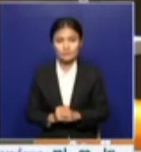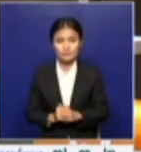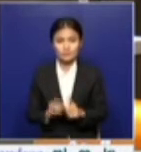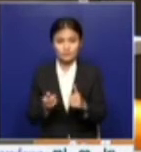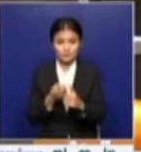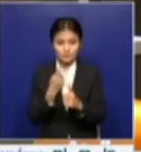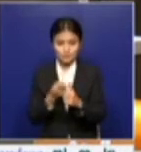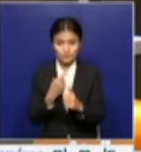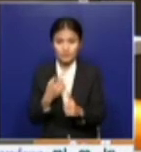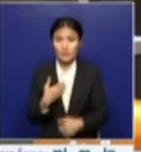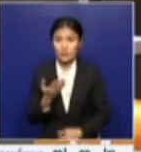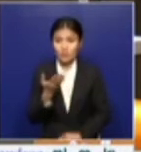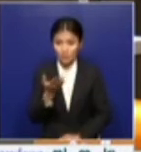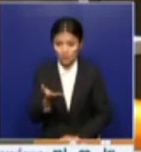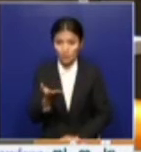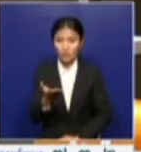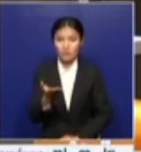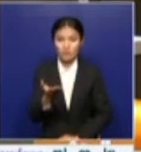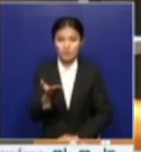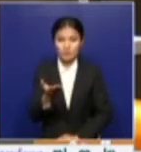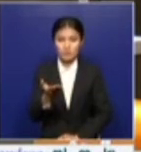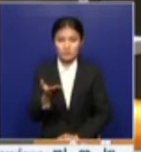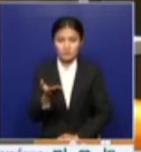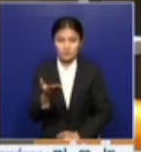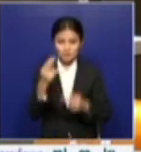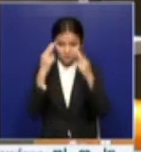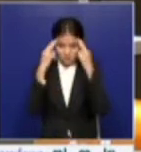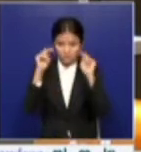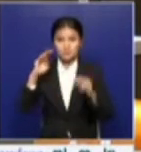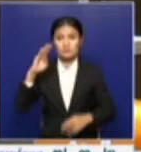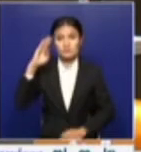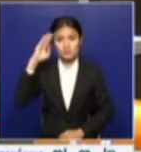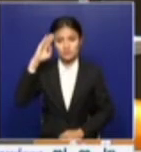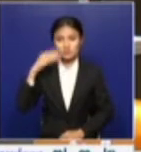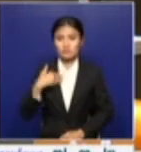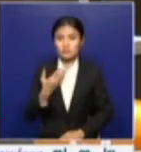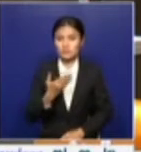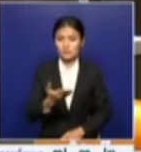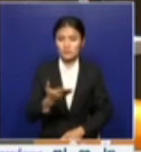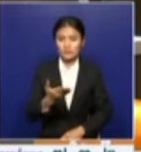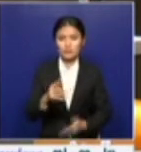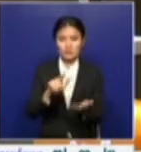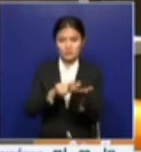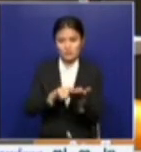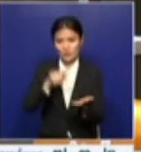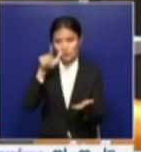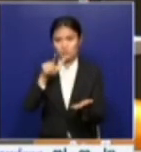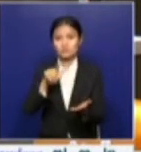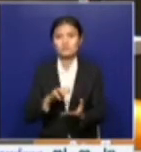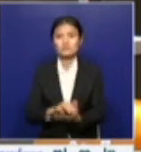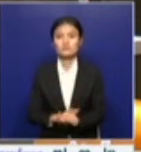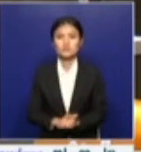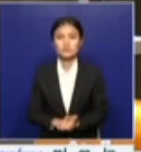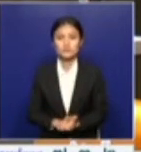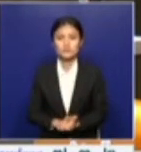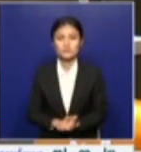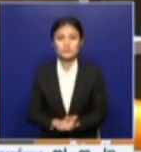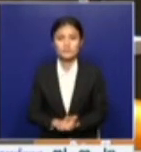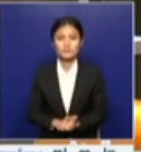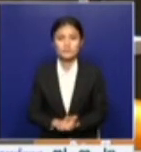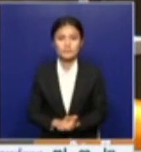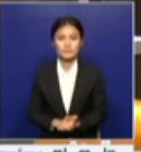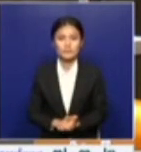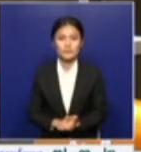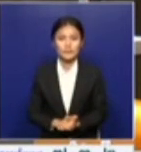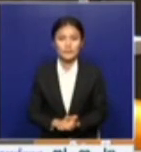ขอเรียกร้องให้พลเอกประยุทธ์จันทร์โอชาลาออกจากตำแหน่งนายกรัฐมนตรีซึ่งเป็นหนทาง